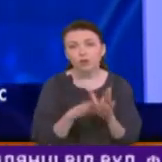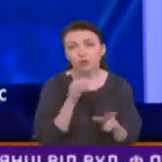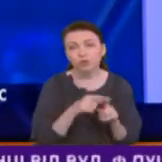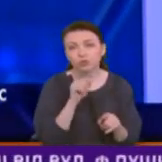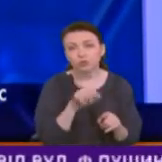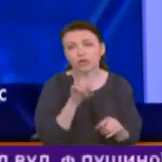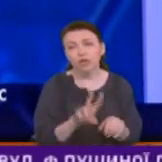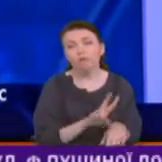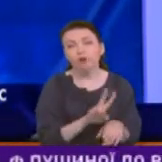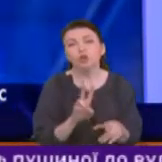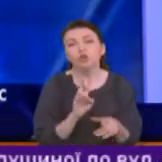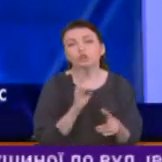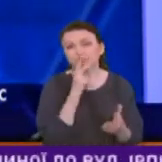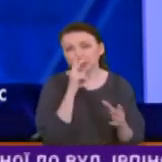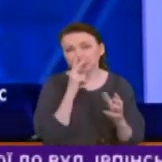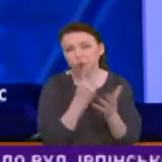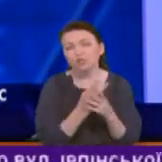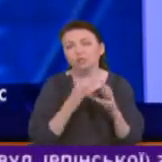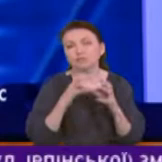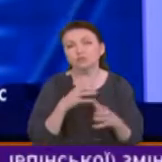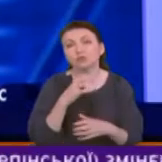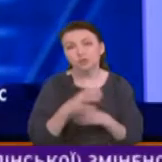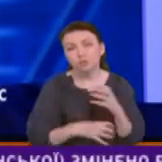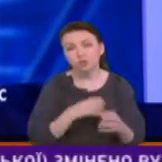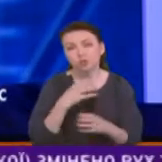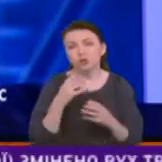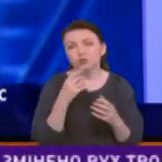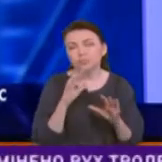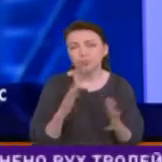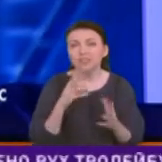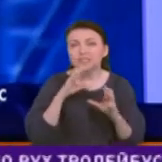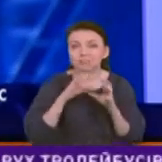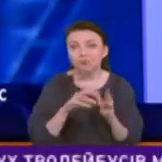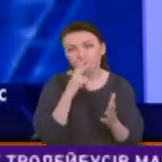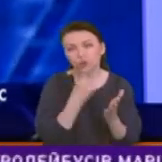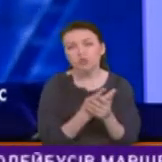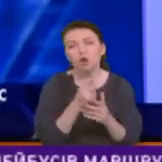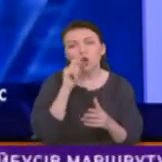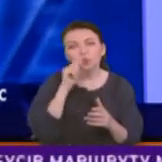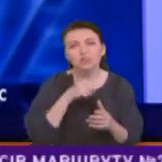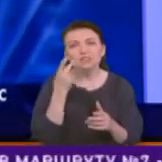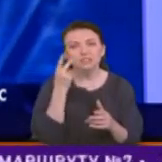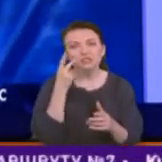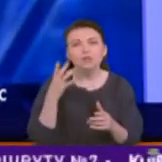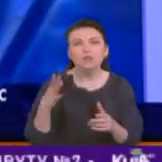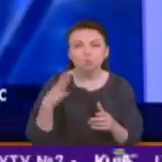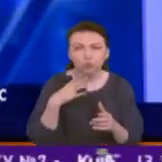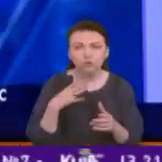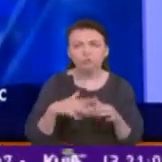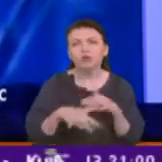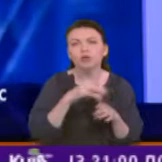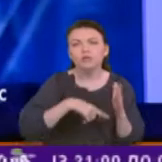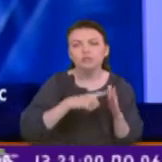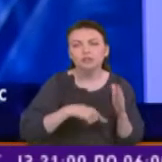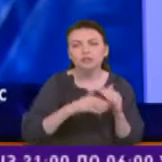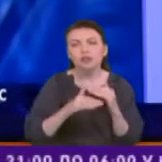для того, щоб світу показати. Оцей от якраз міжнародний момент. Світу показати, що українці завжди були в полі християнства, і вони